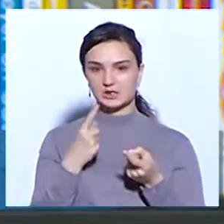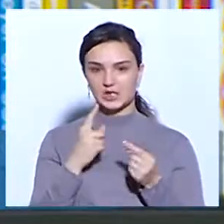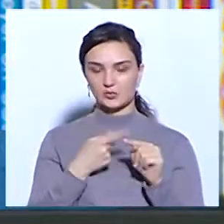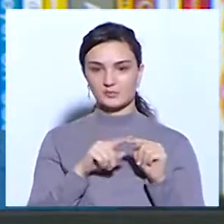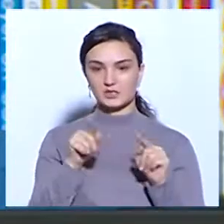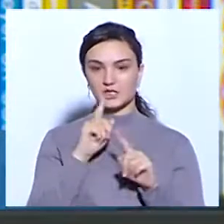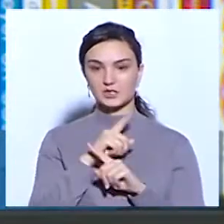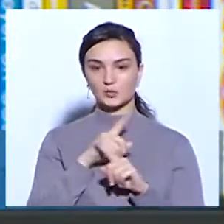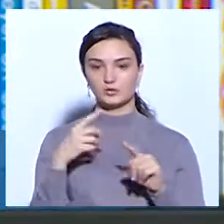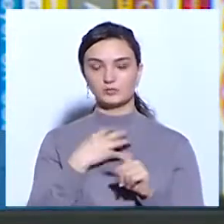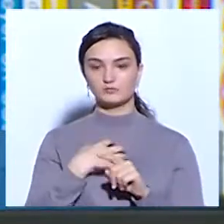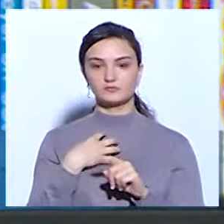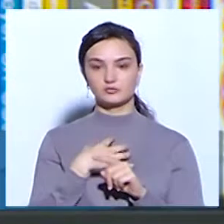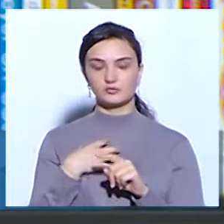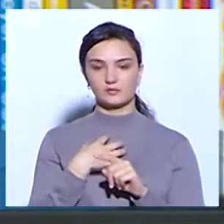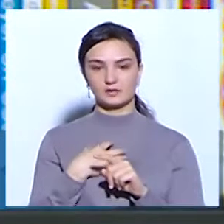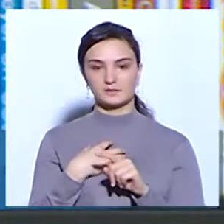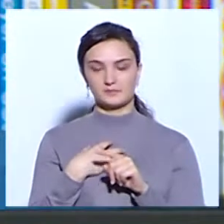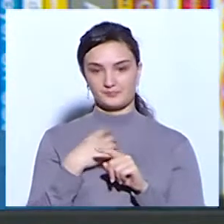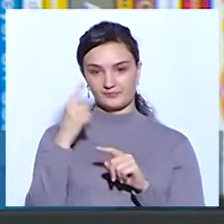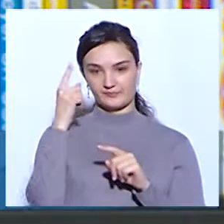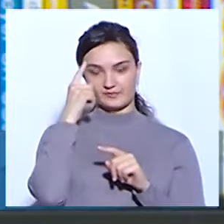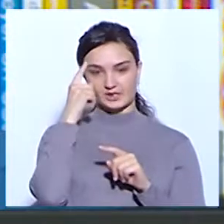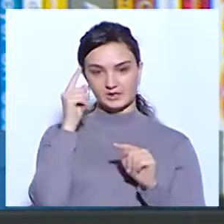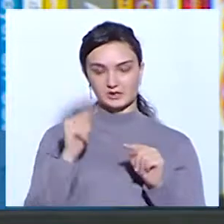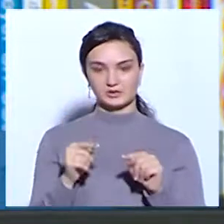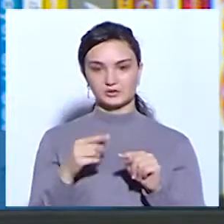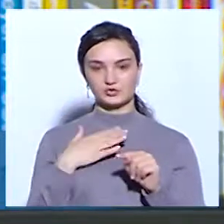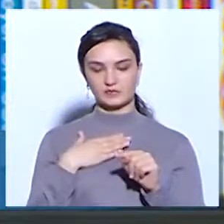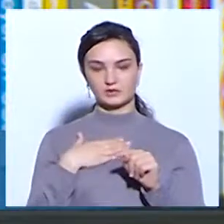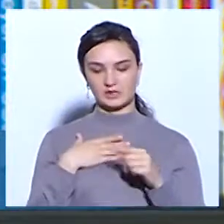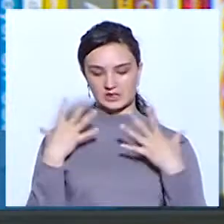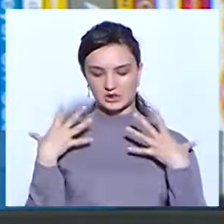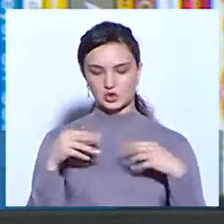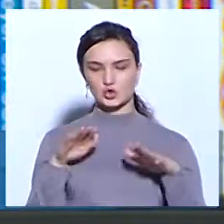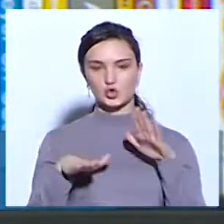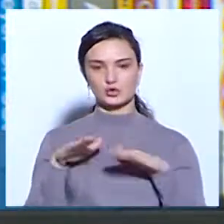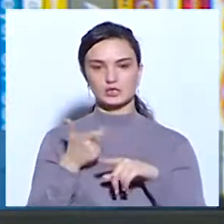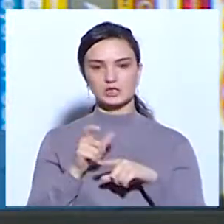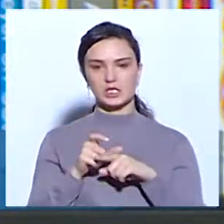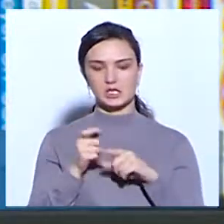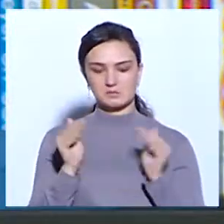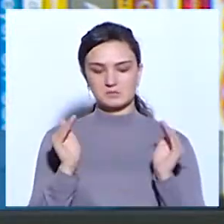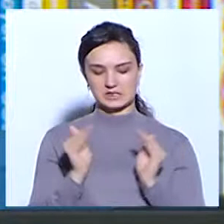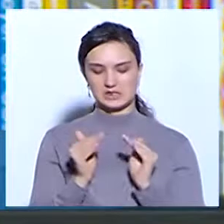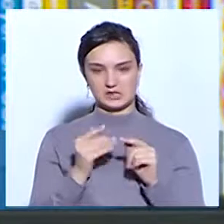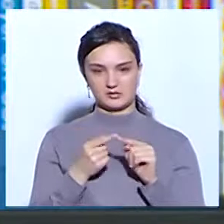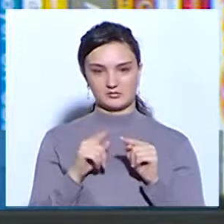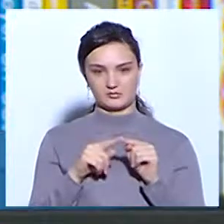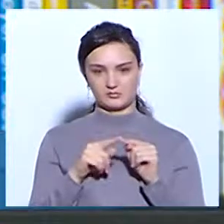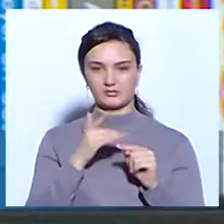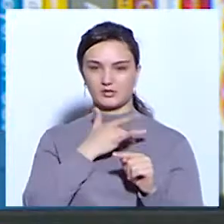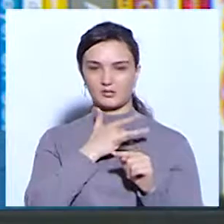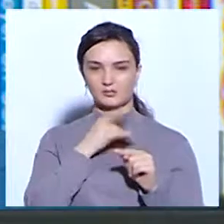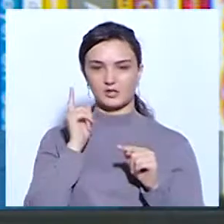ეს განსაკუთრებით მნიშვნელოვანი. ტვინი ჩვენი სხეულის წონის ძალიან მცირე მოცულობას შეიცავს. ხო, ნუ